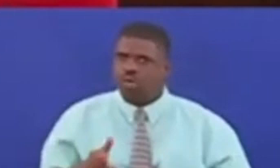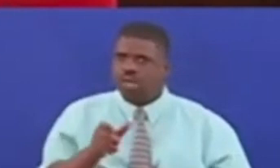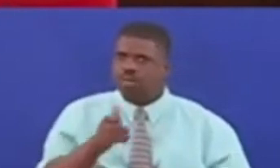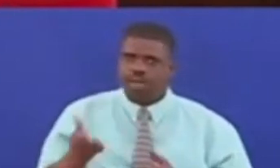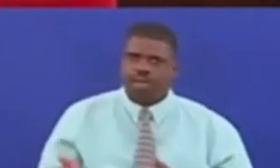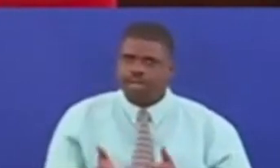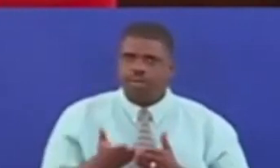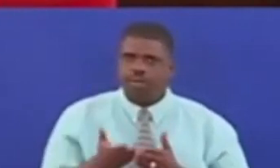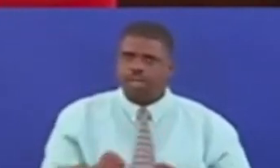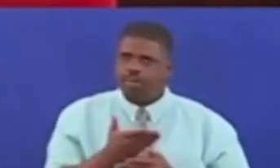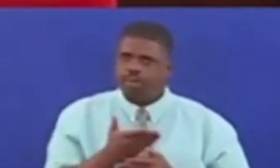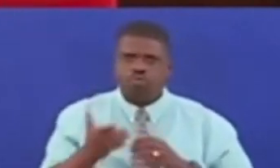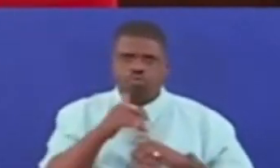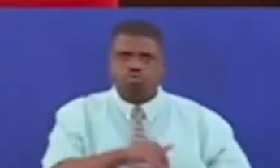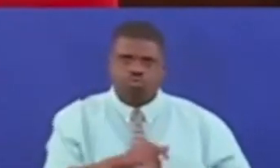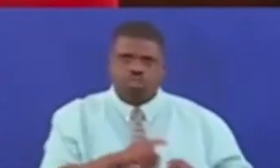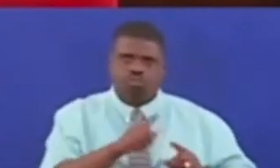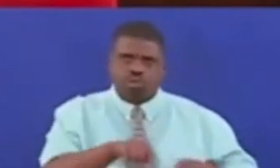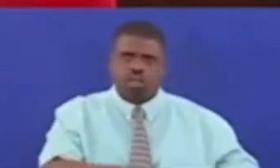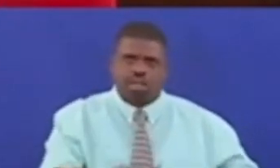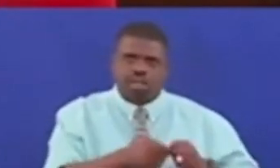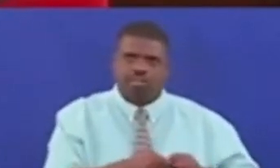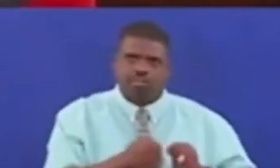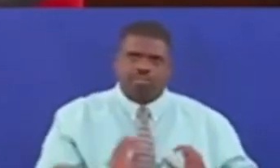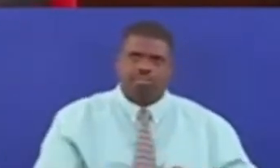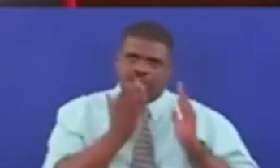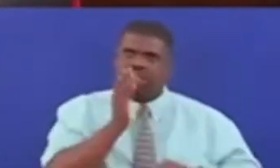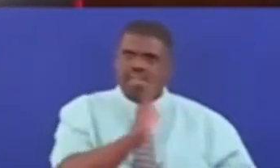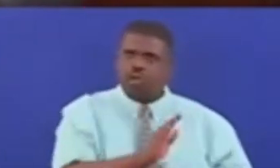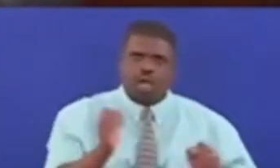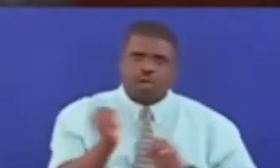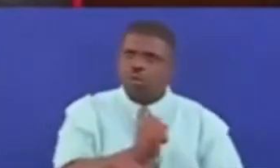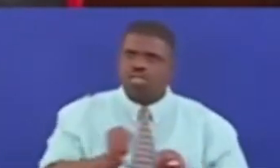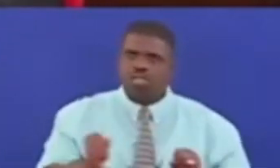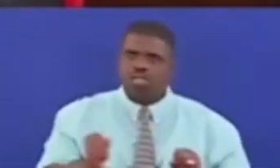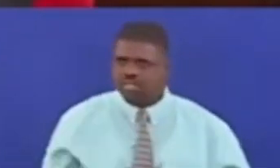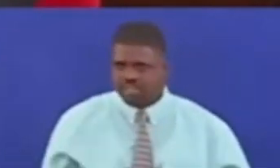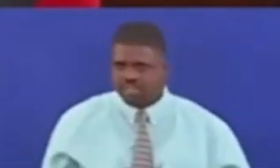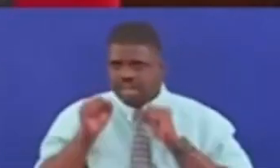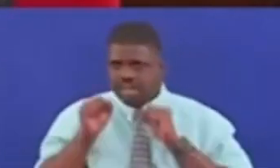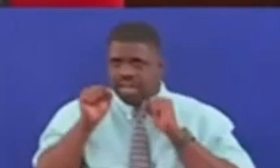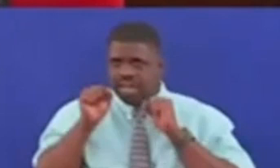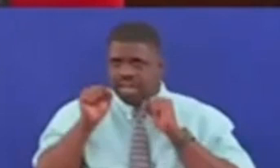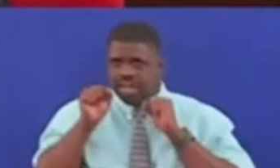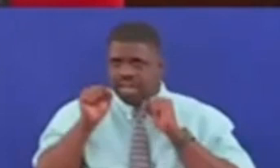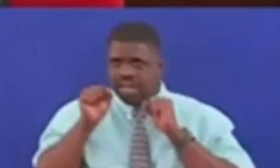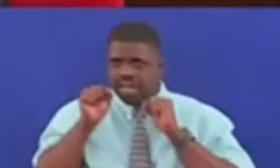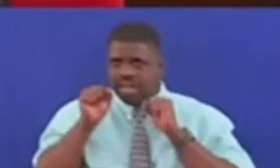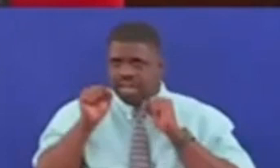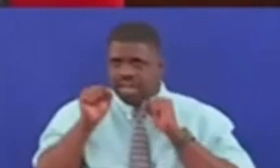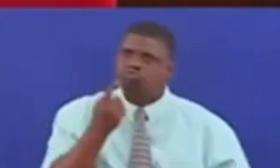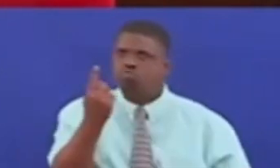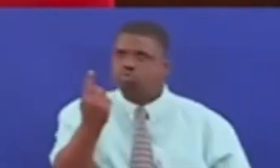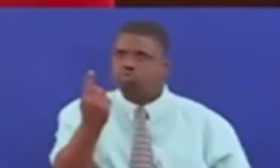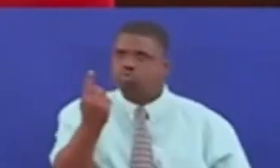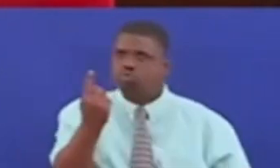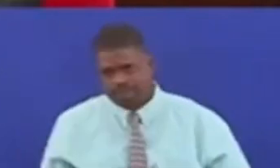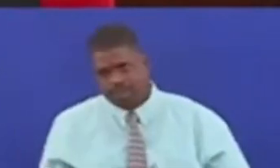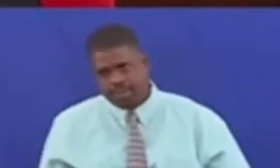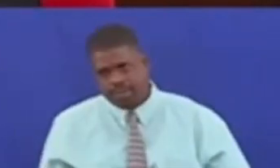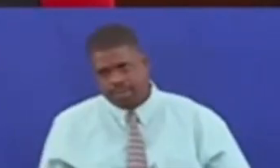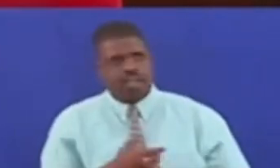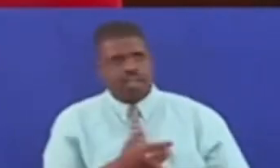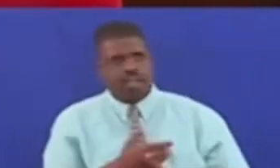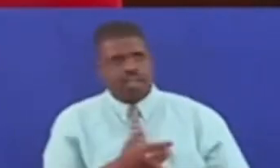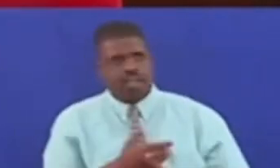beings' individuality is being destroyed for the sake of wildlife. I was again. Ni lazima ni watu kwanza. Hata